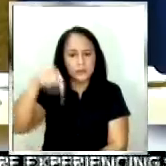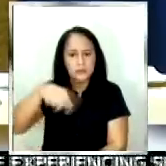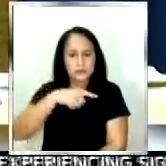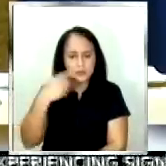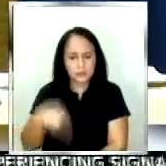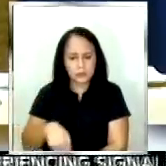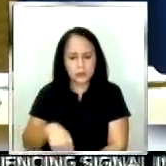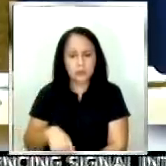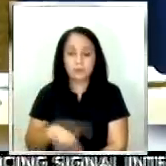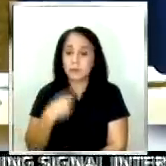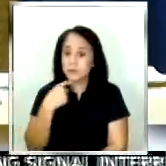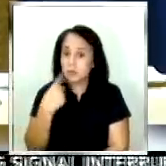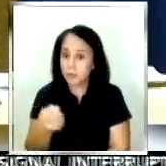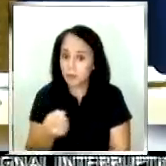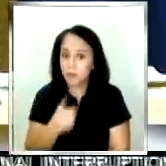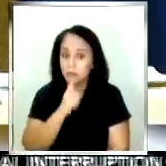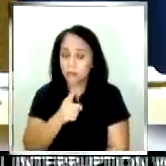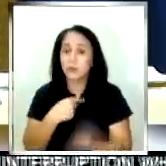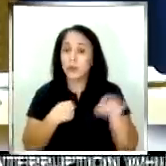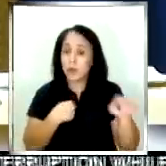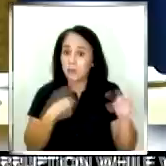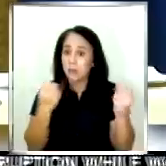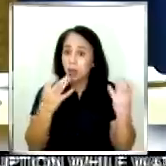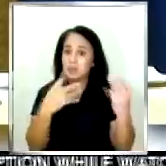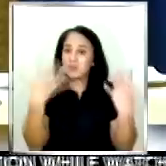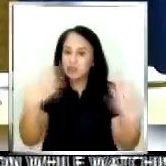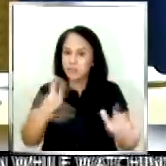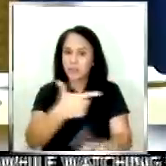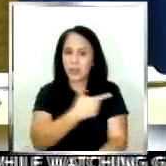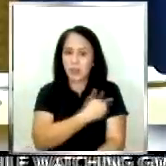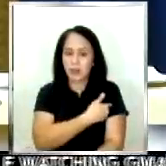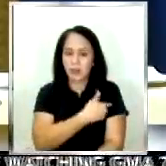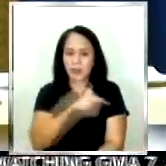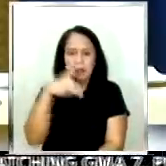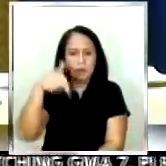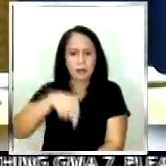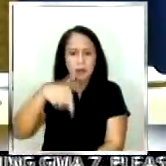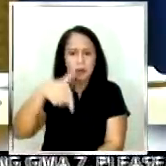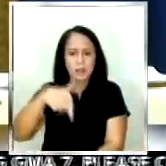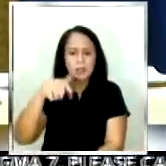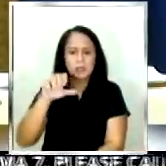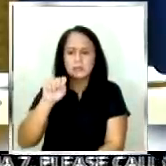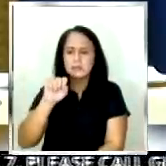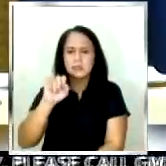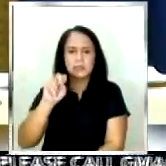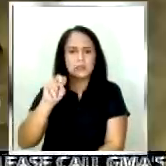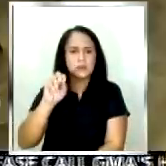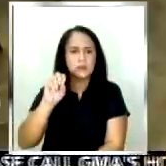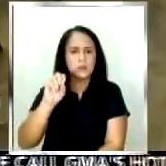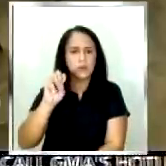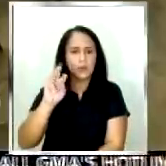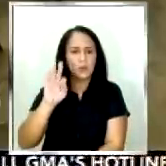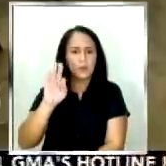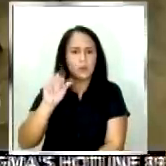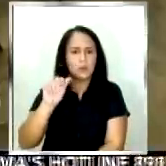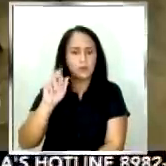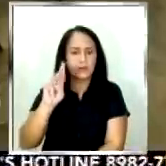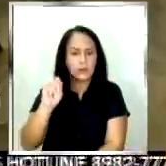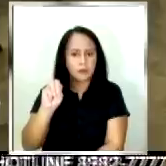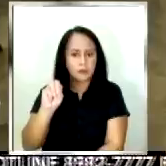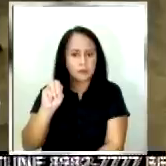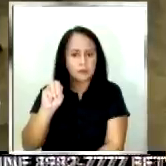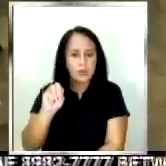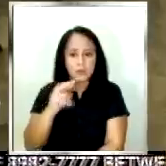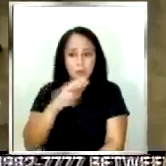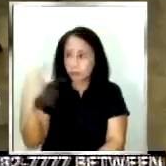ang nagpa-injection dito sa Sinopharm. At huwag kang tumingin sa akin kaya